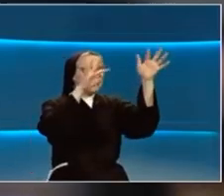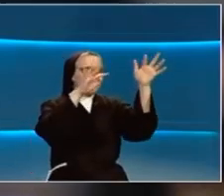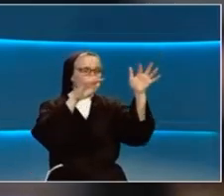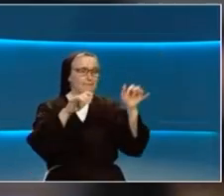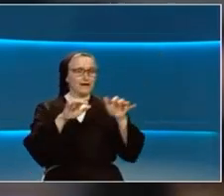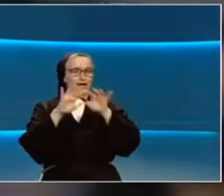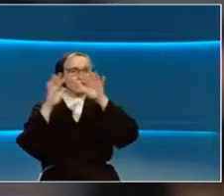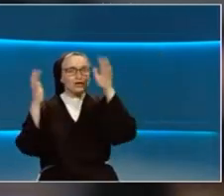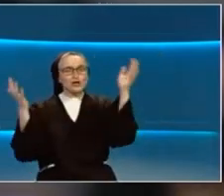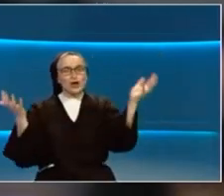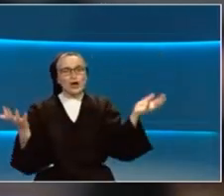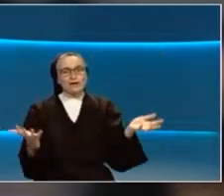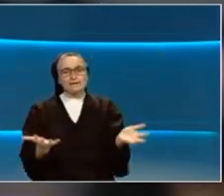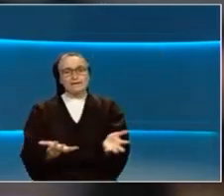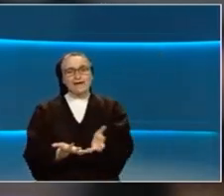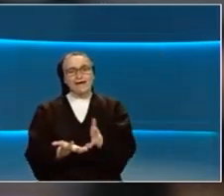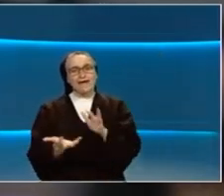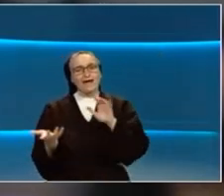rinnovare la terra.